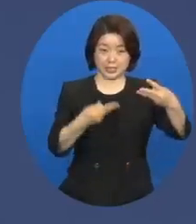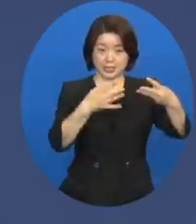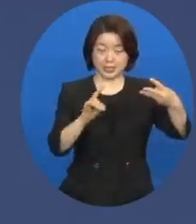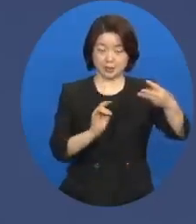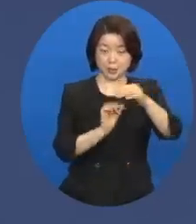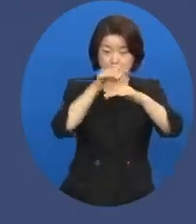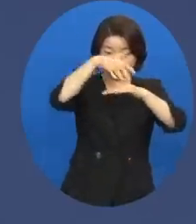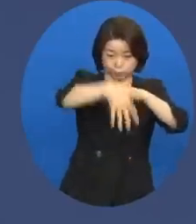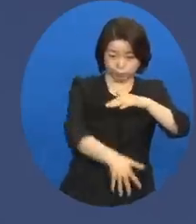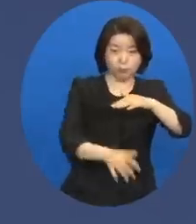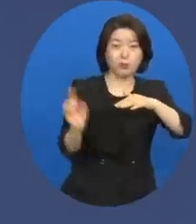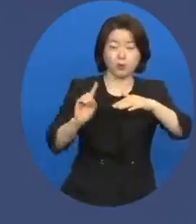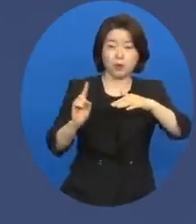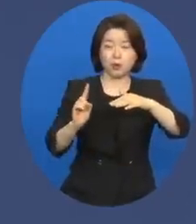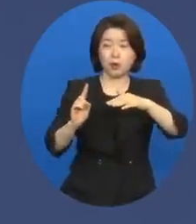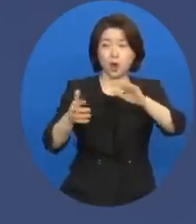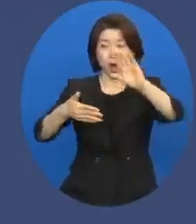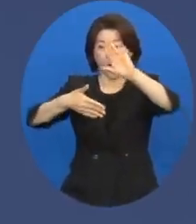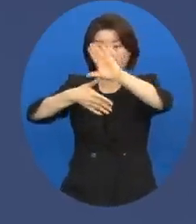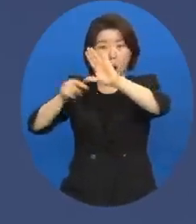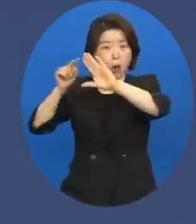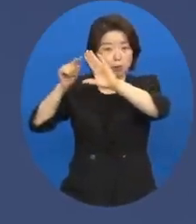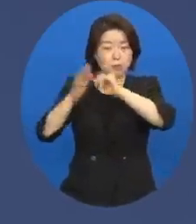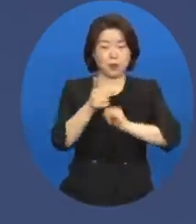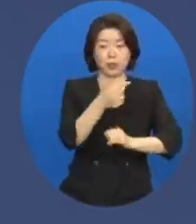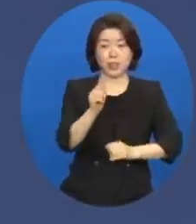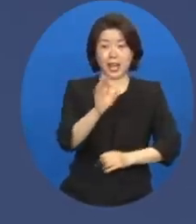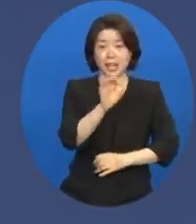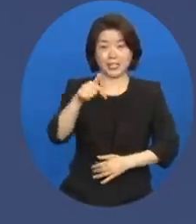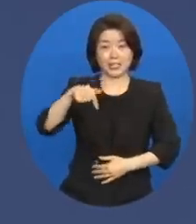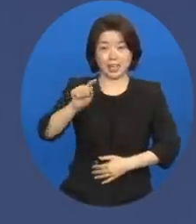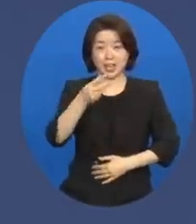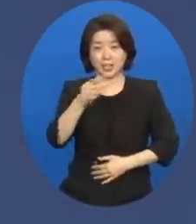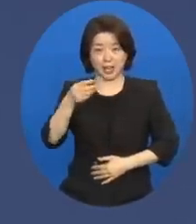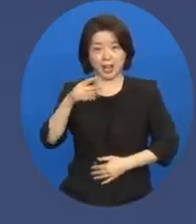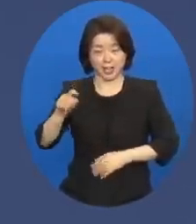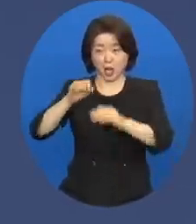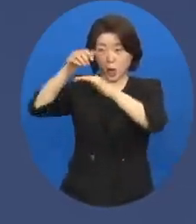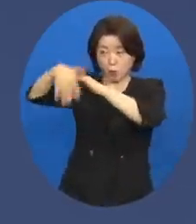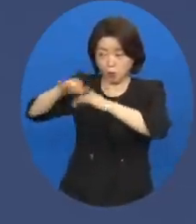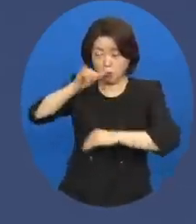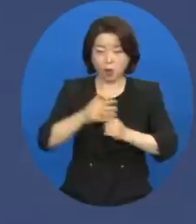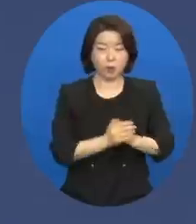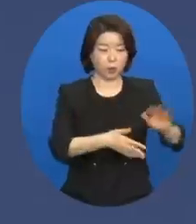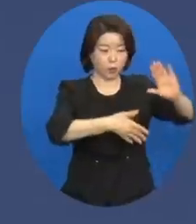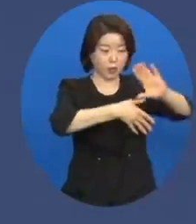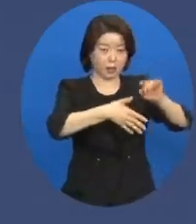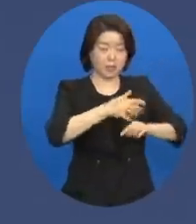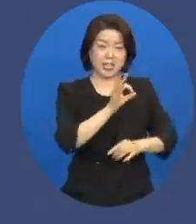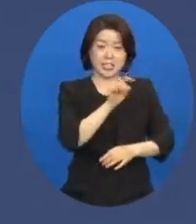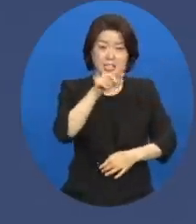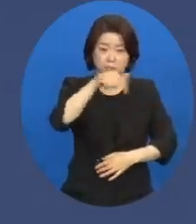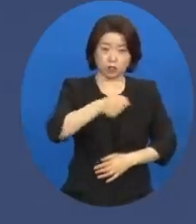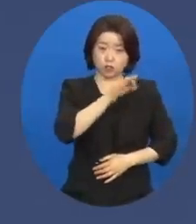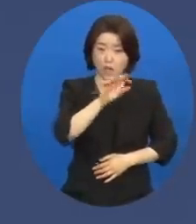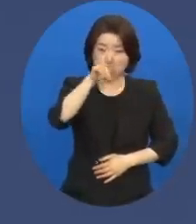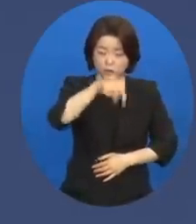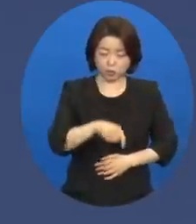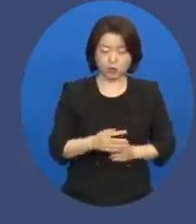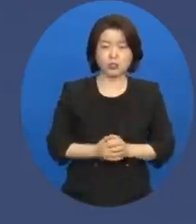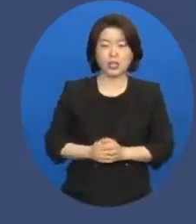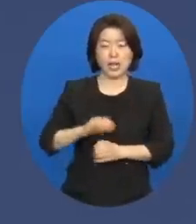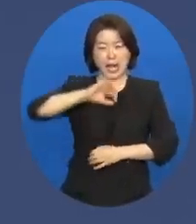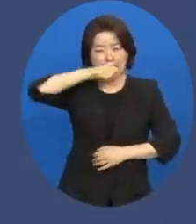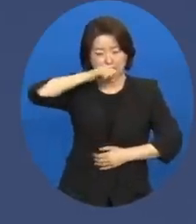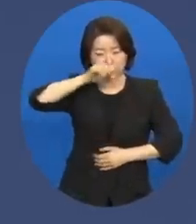그러면 북미에는 그 나야가라 폭포가 있고요. 남미에는 이구아수 폭포가 있고요. 아프리카에는 빅토리아